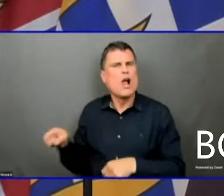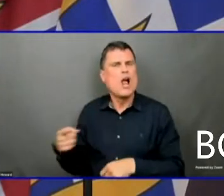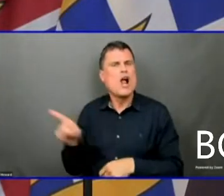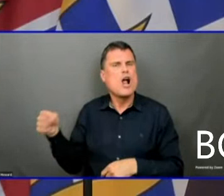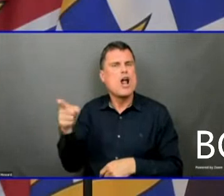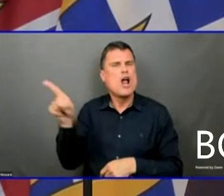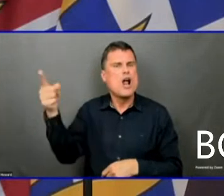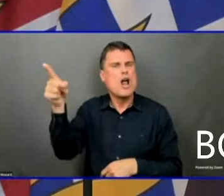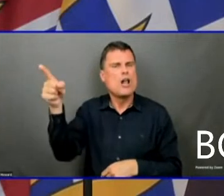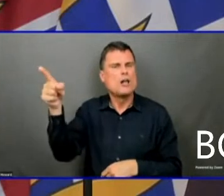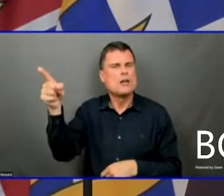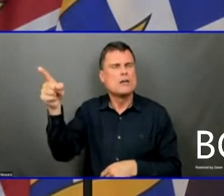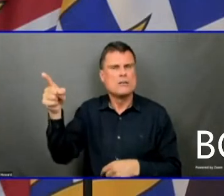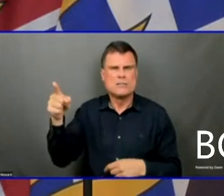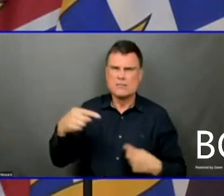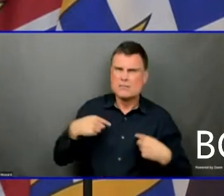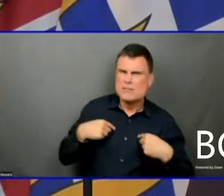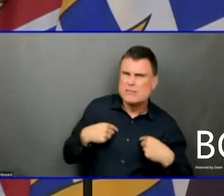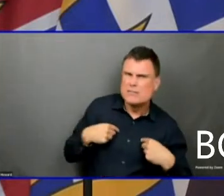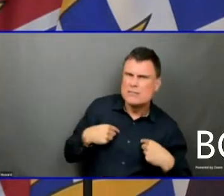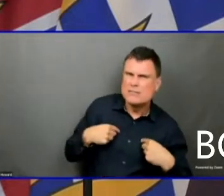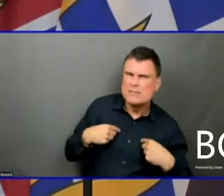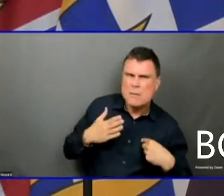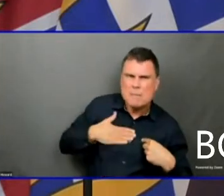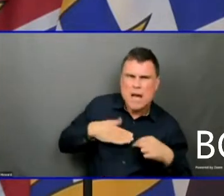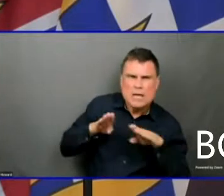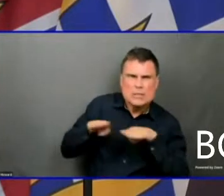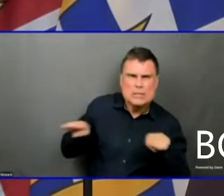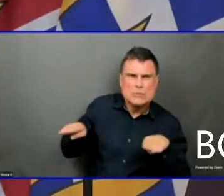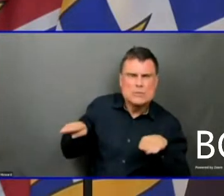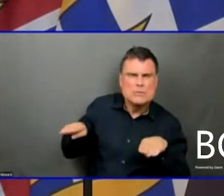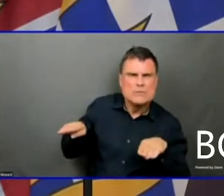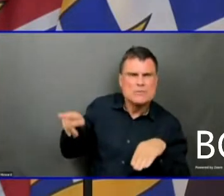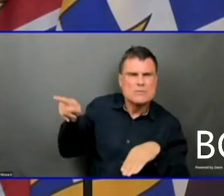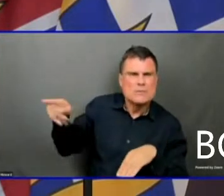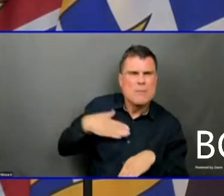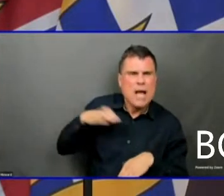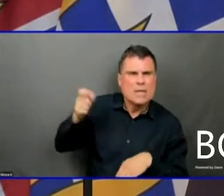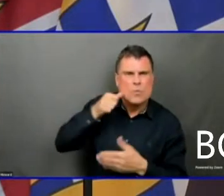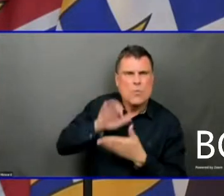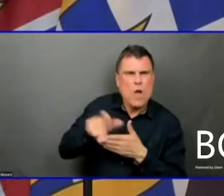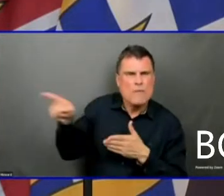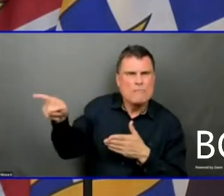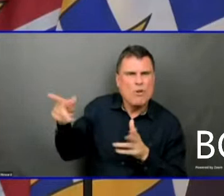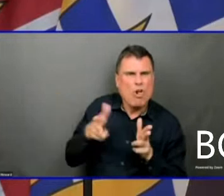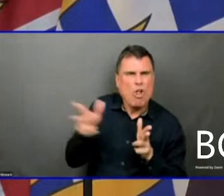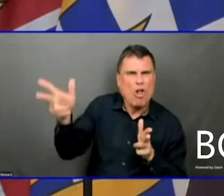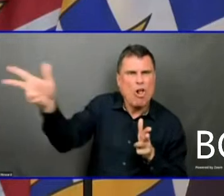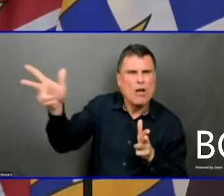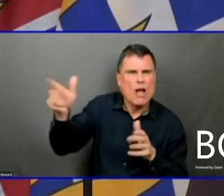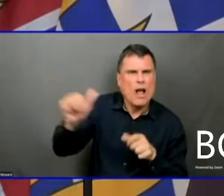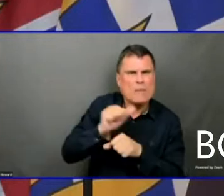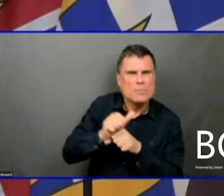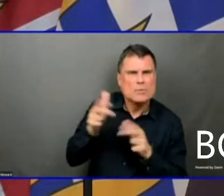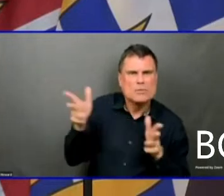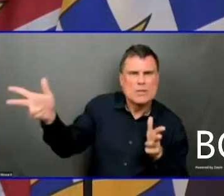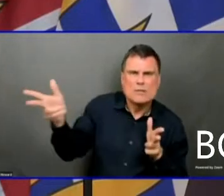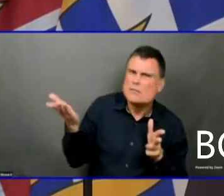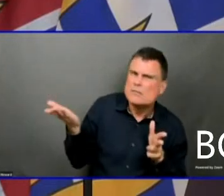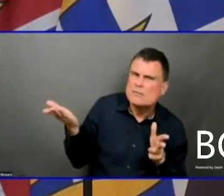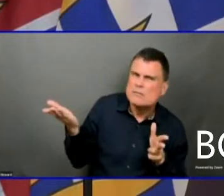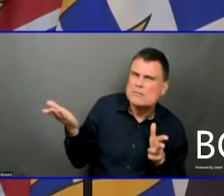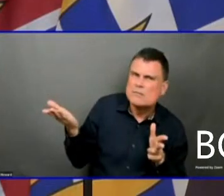River, Rycroft, up to Hines Creek area, which is obviously nowhere near the area. And then the other 还有 example 划 in the 船啊 North Piece, I can think of 远 the 足